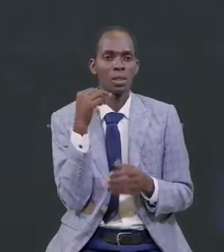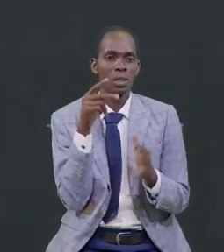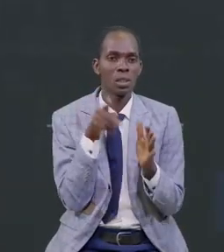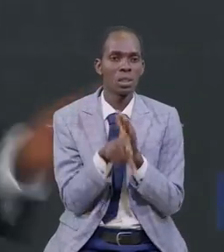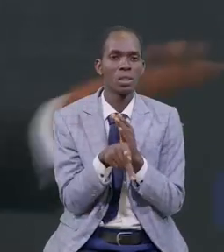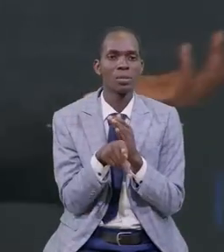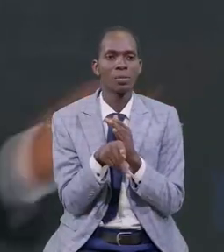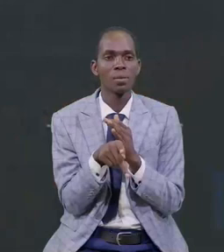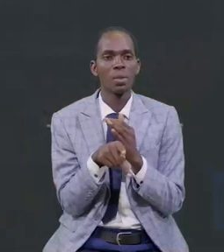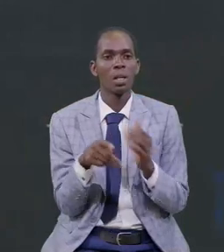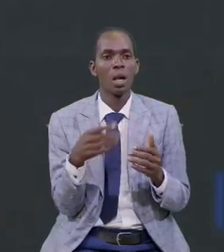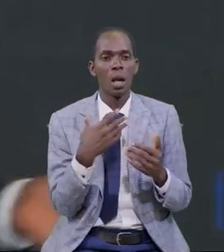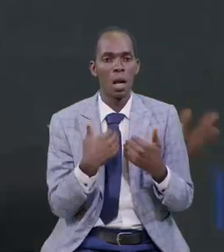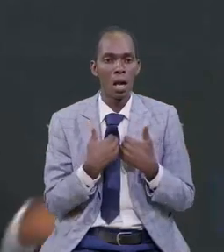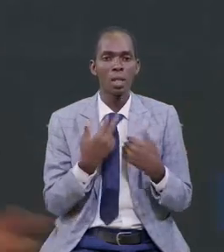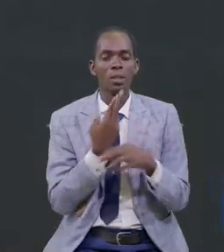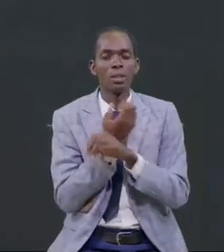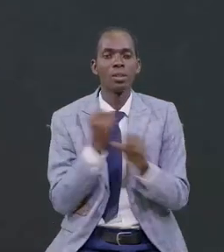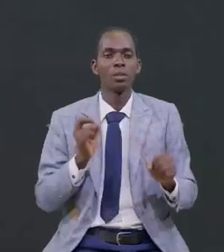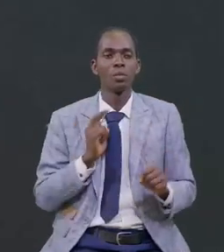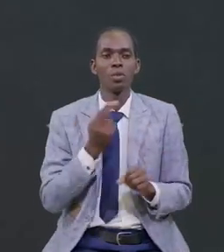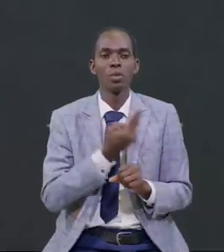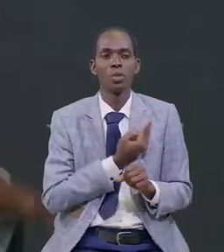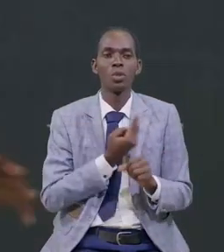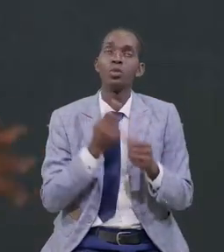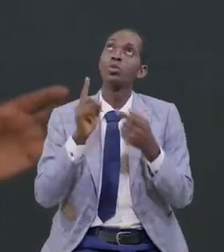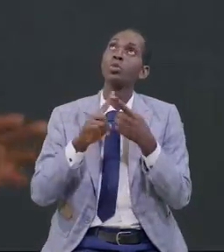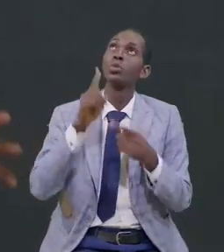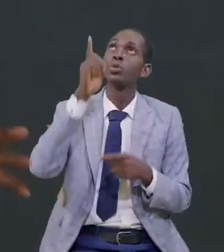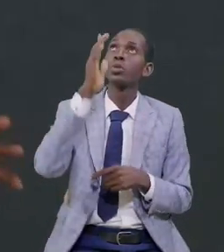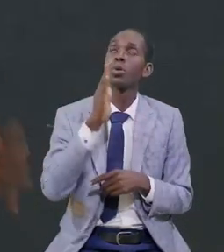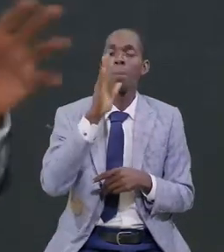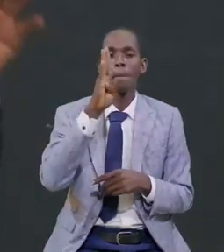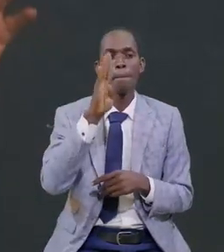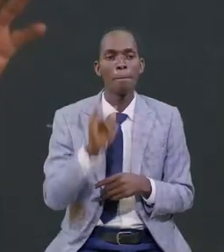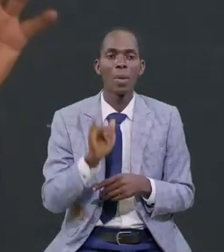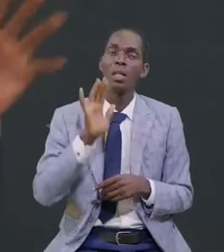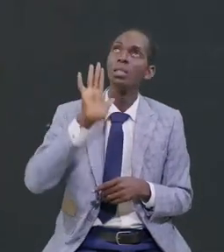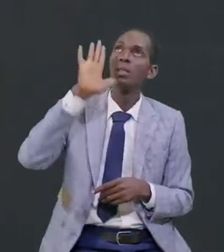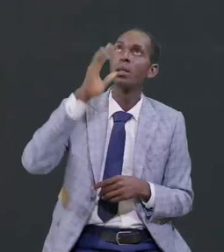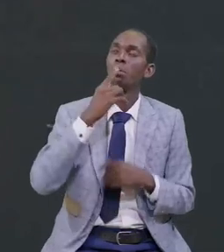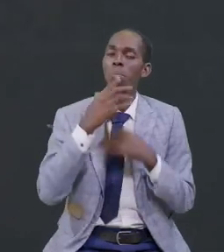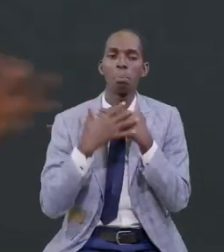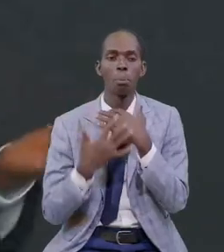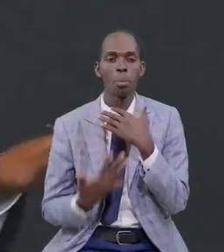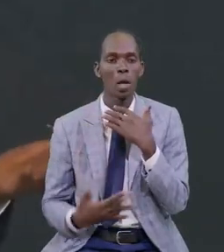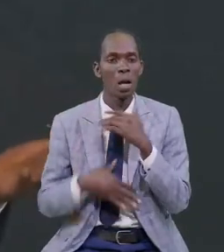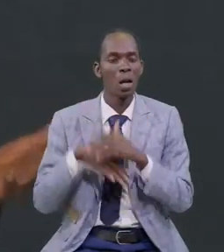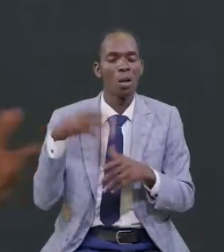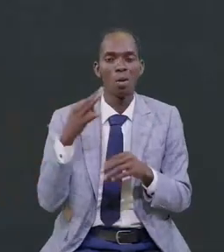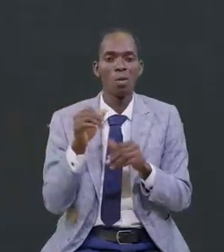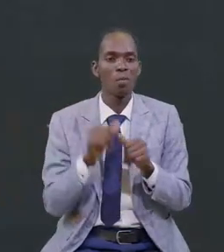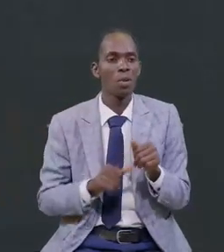tu as et tu as racheté pour Dieu par ton sang des hommes de toutes